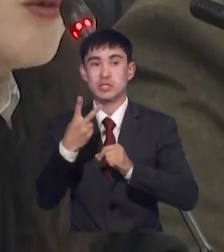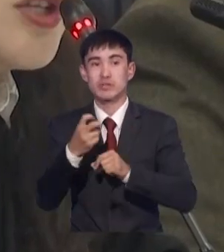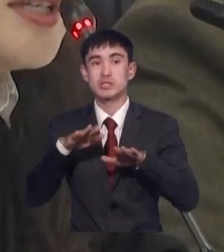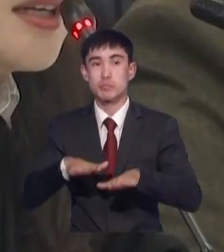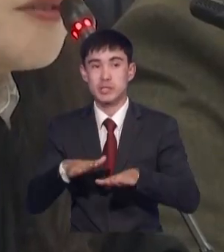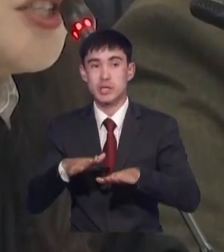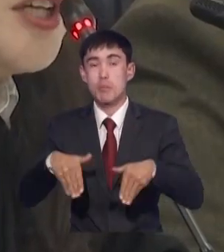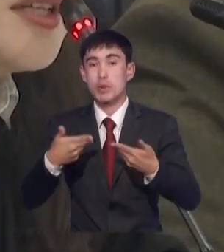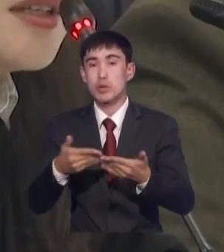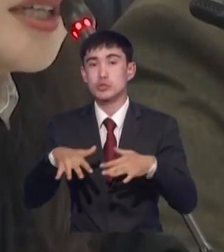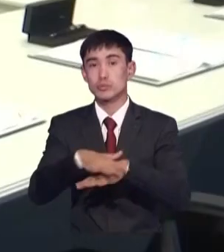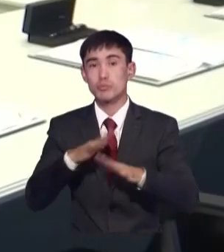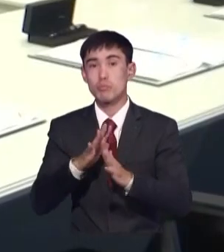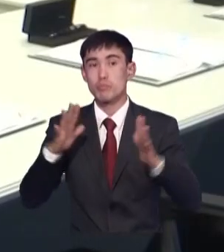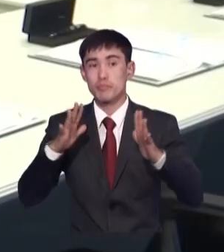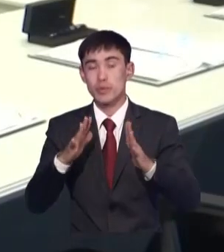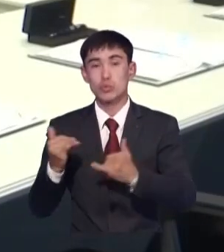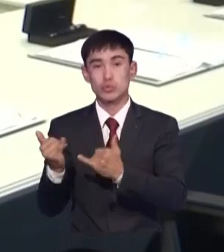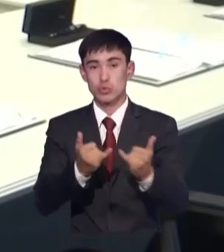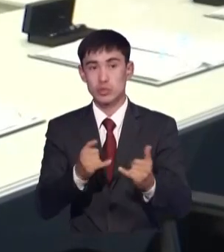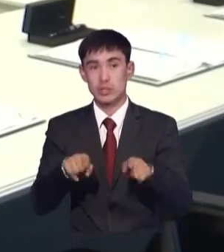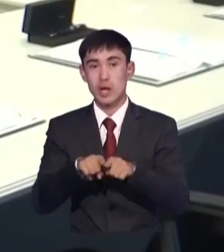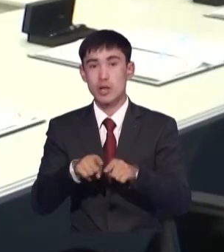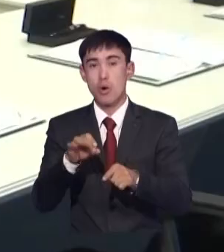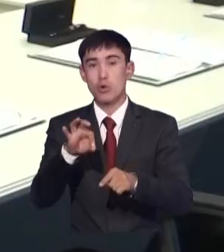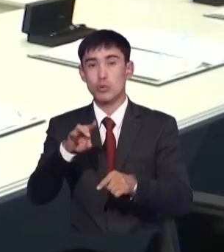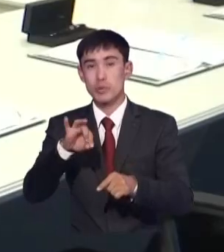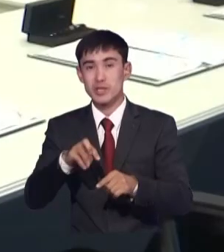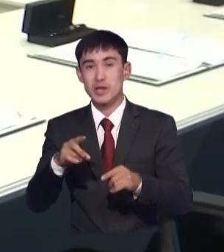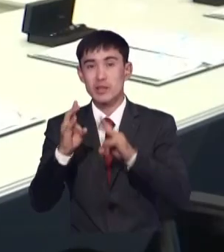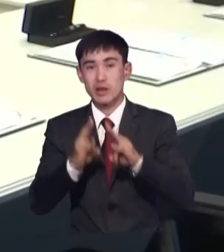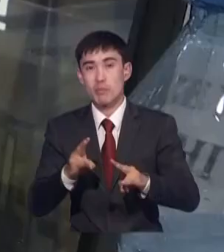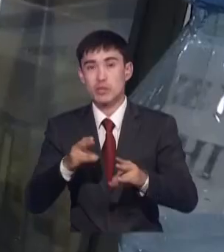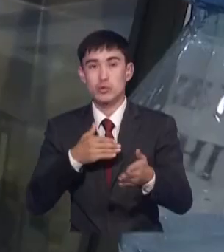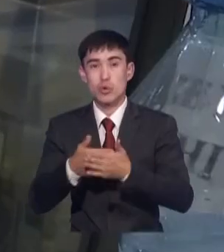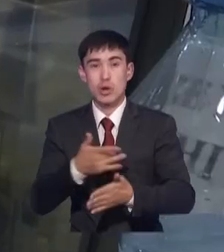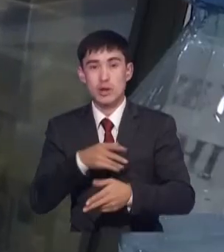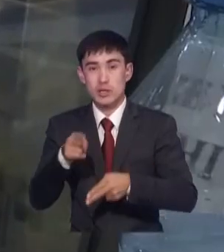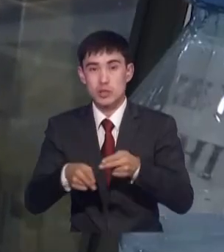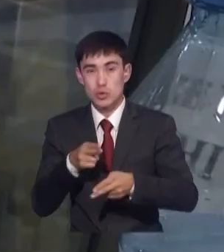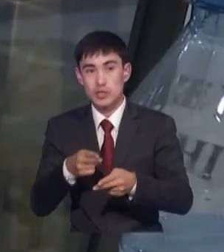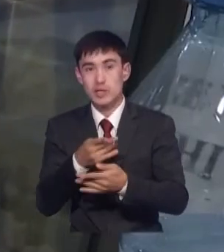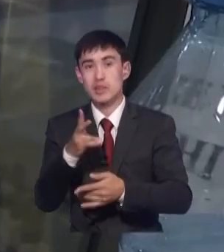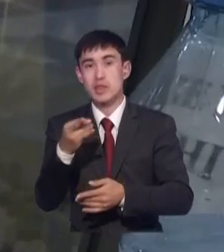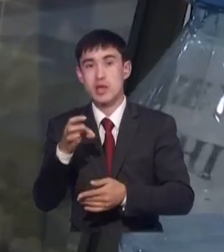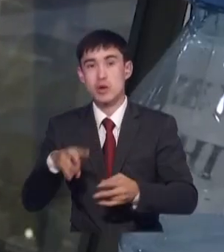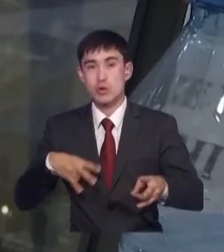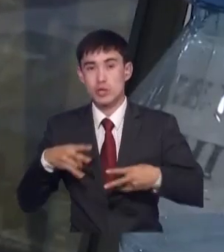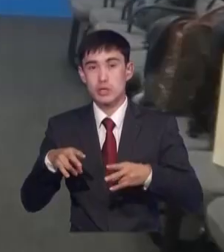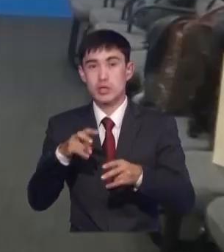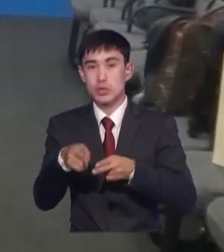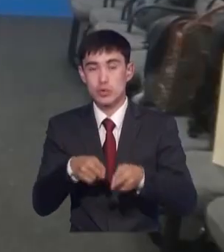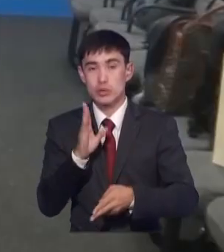и предложит пациентам широкий спектр услуг – от ортопедии и травматологии до кардиохирургии и нейрохирургии.